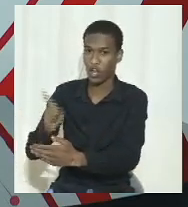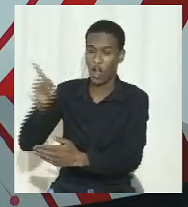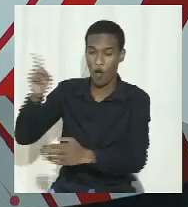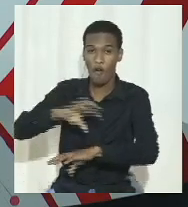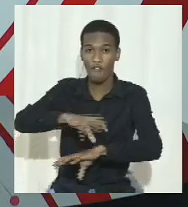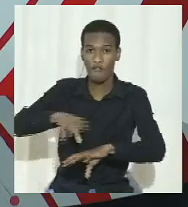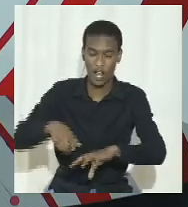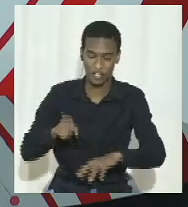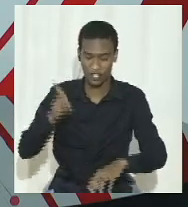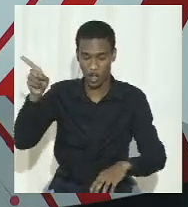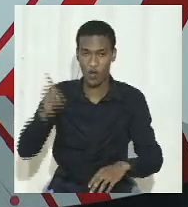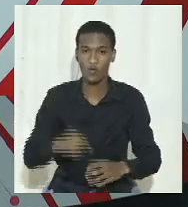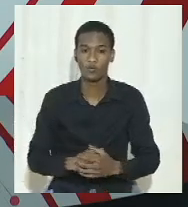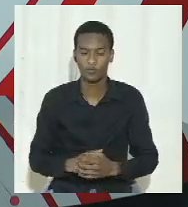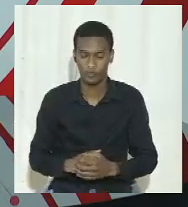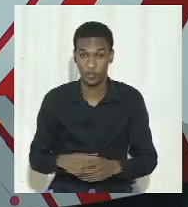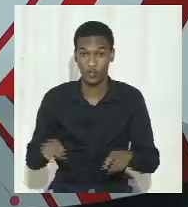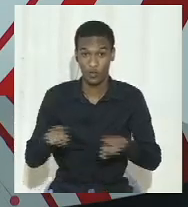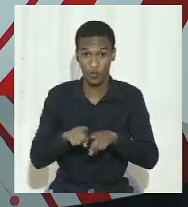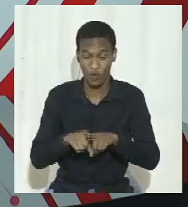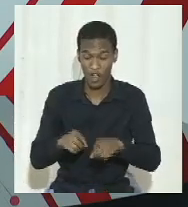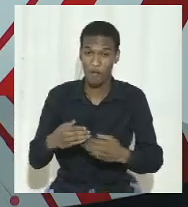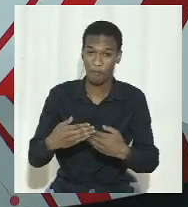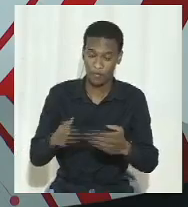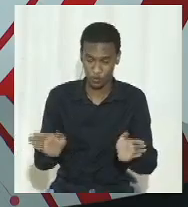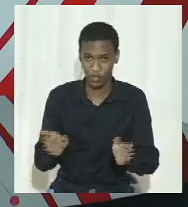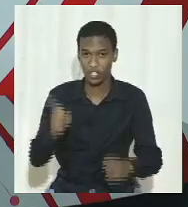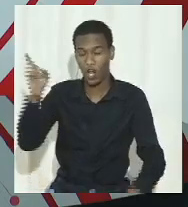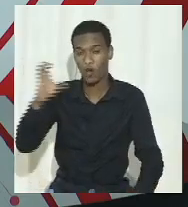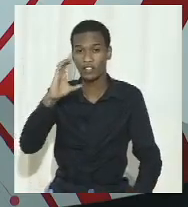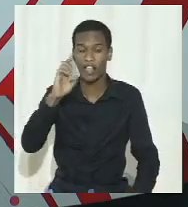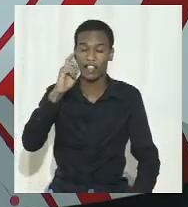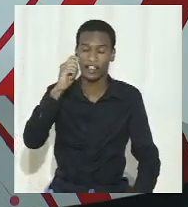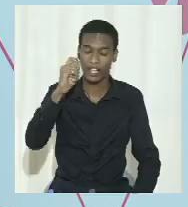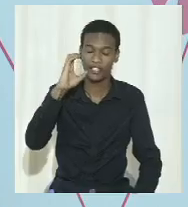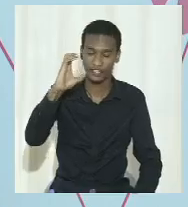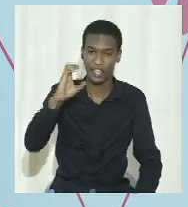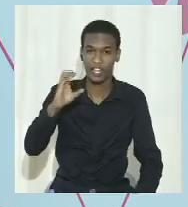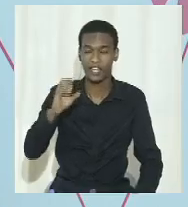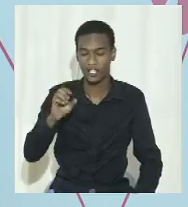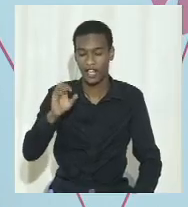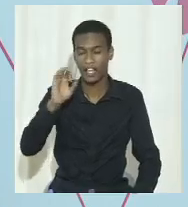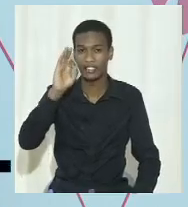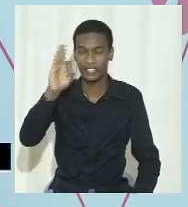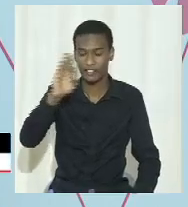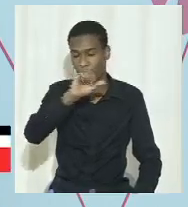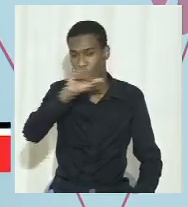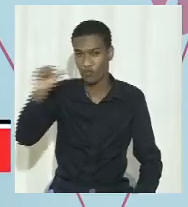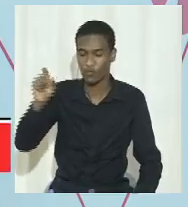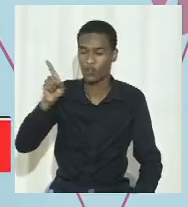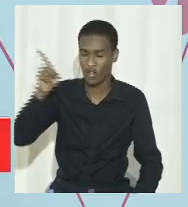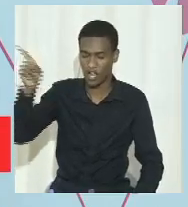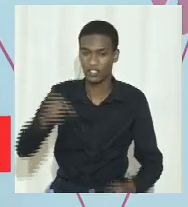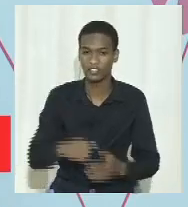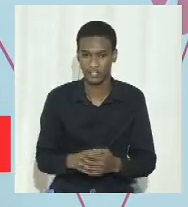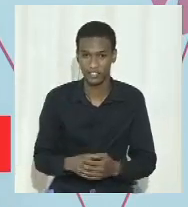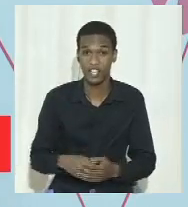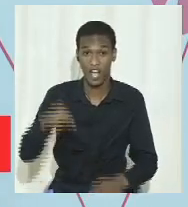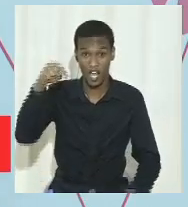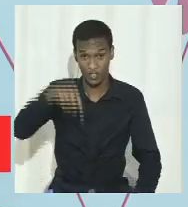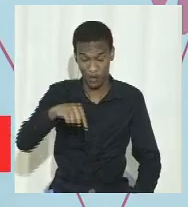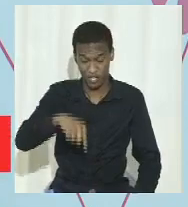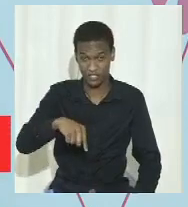koa ny CTC 19 any an-toerana ahafahana mandray ireo marary androany dia tonga tany an-toerana ny filohan'ny